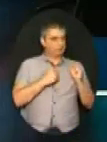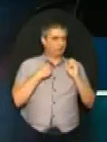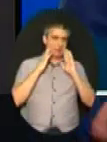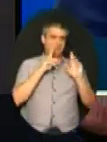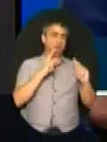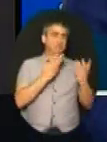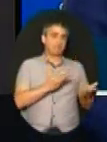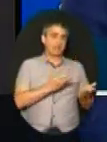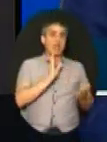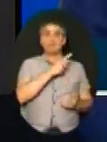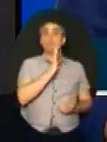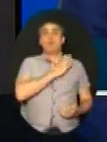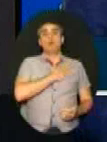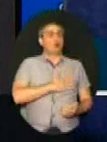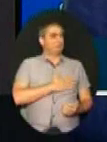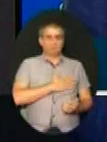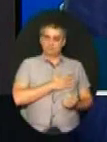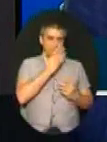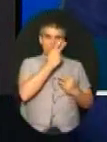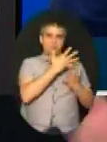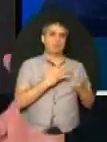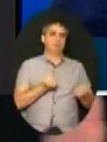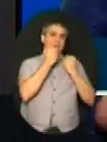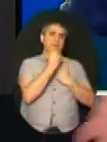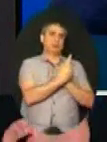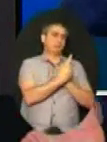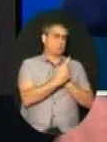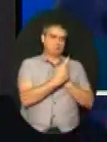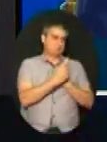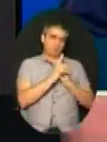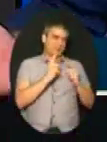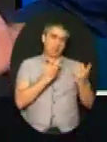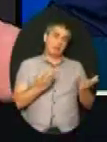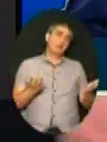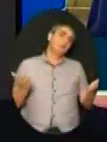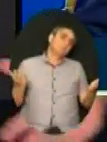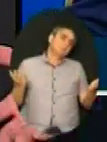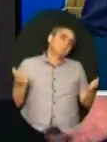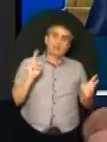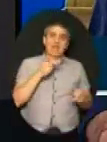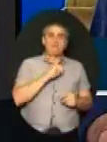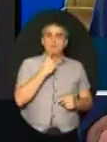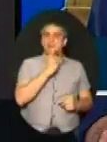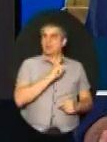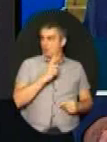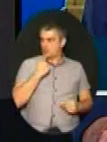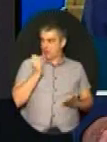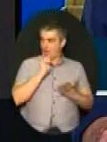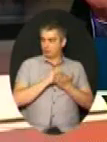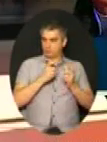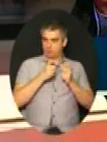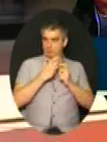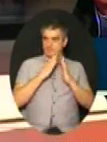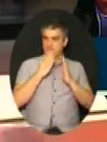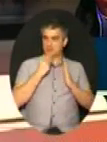שזה יקרה, גם אם הוא עוד ירצה, זה ברור לו שהוא מציל את עצמו, אני לא רואה את זה קורה, אבל אתה יודע, never say never. אתה יודע שזה אומר על חשבון הבית